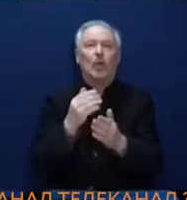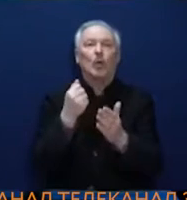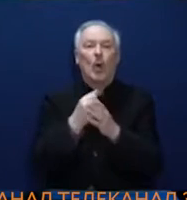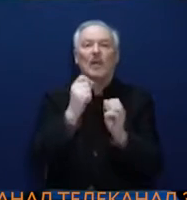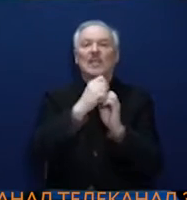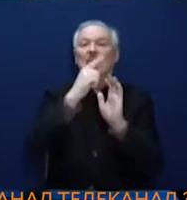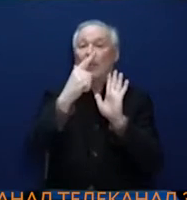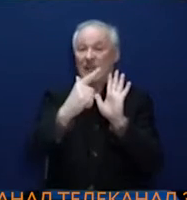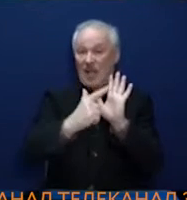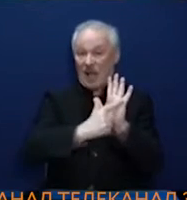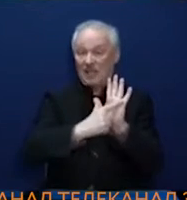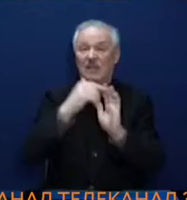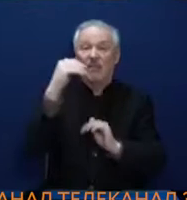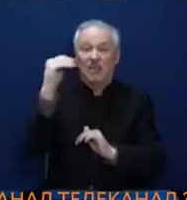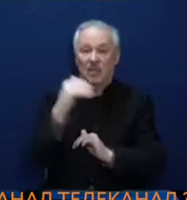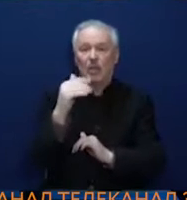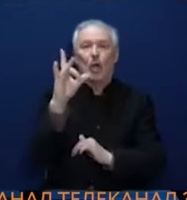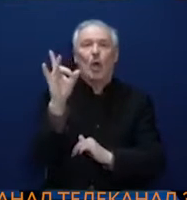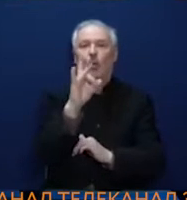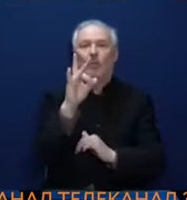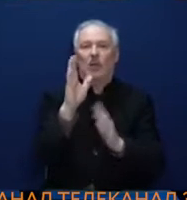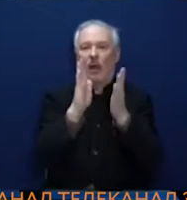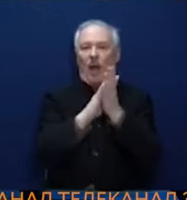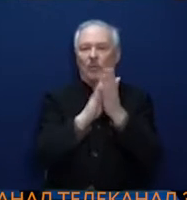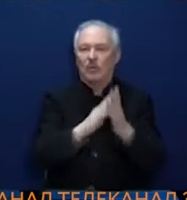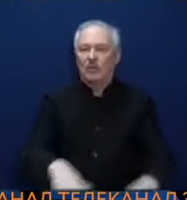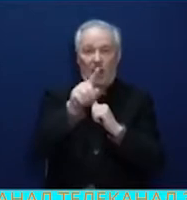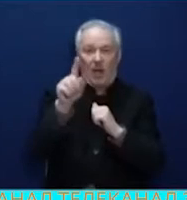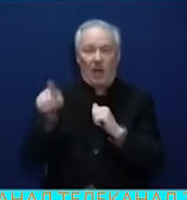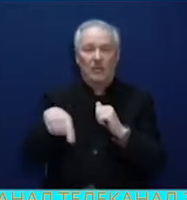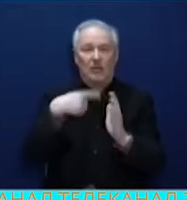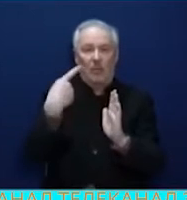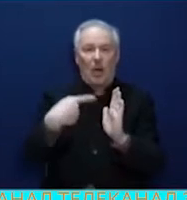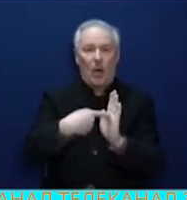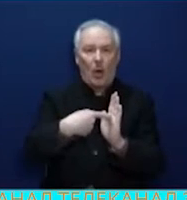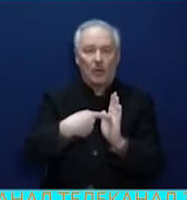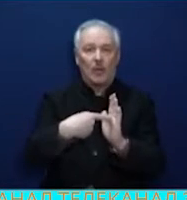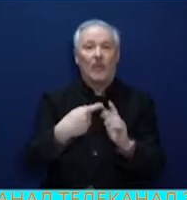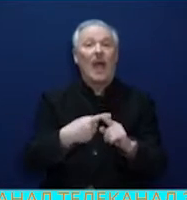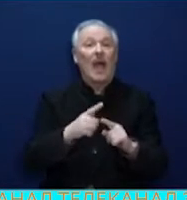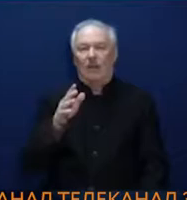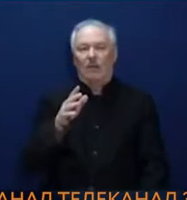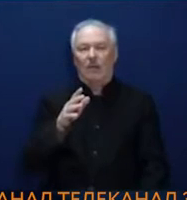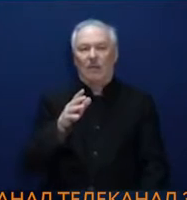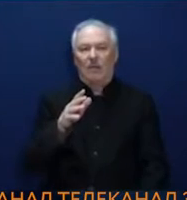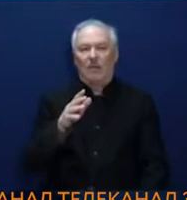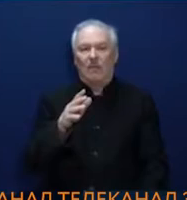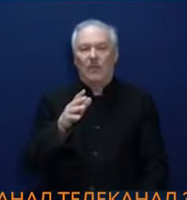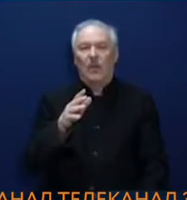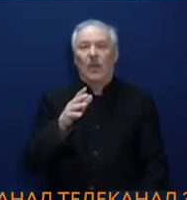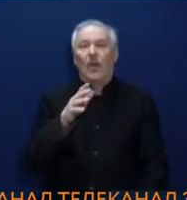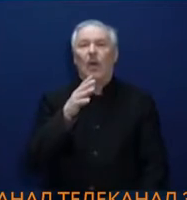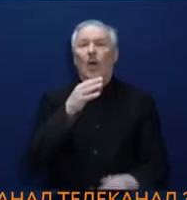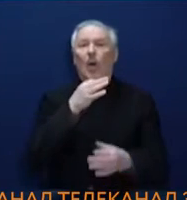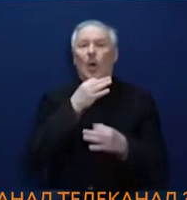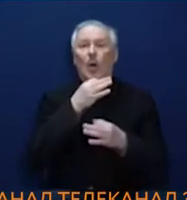тысяч рублей. Отчитываясь о проделанной работе в области медицины, Андрей Воробьев рассказал, что в регионе в прошлом году было открыто 9 новых поликлиник.